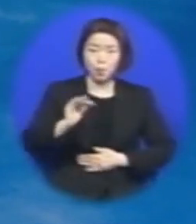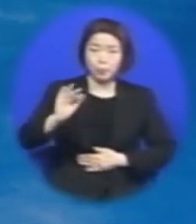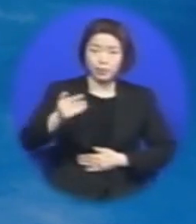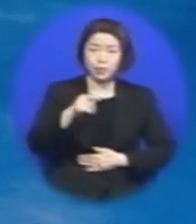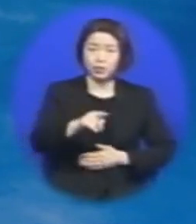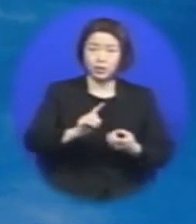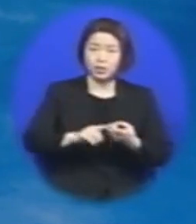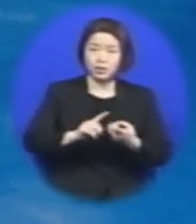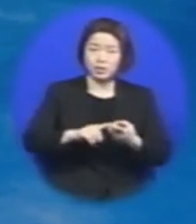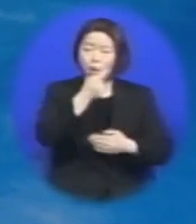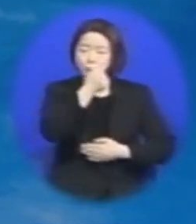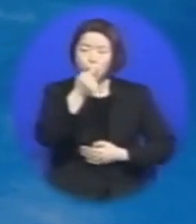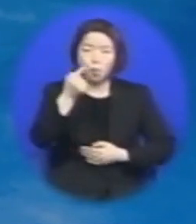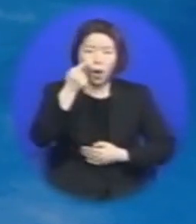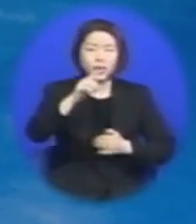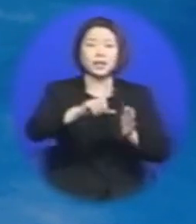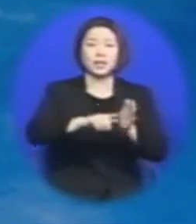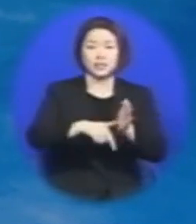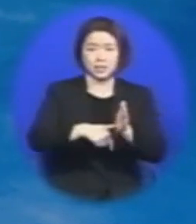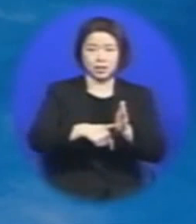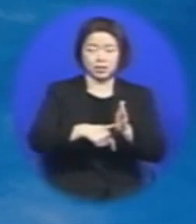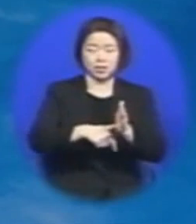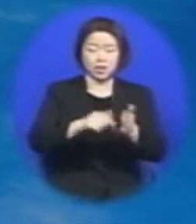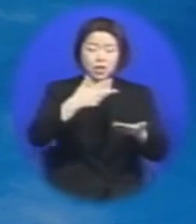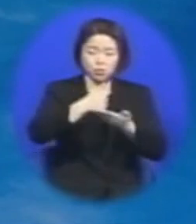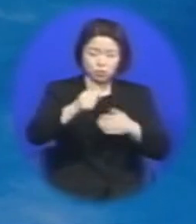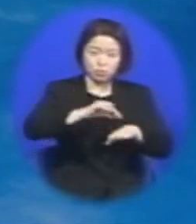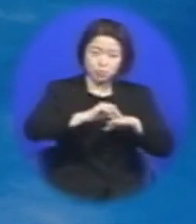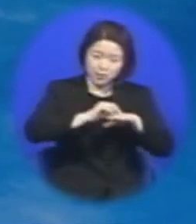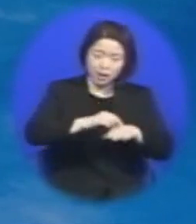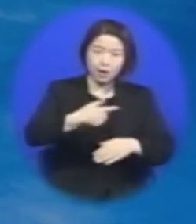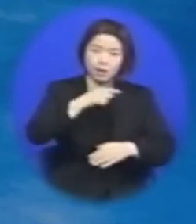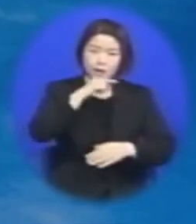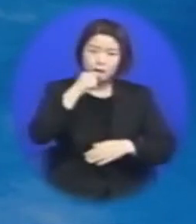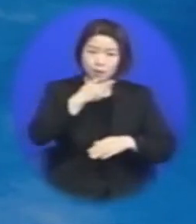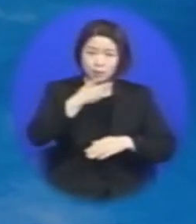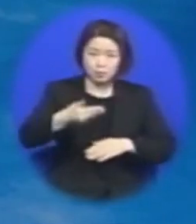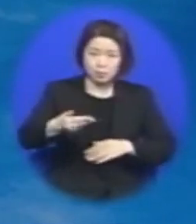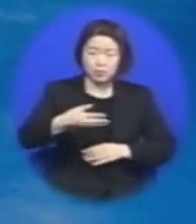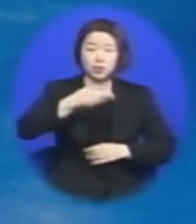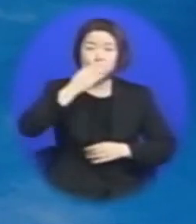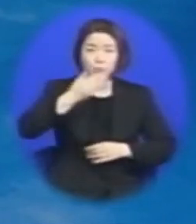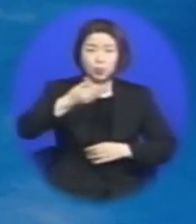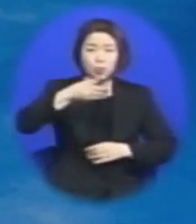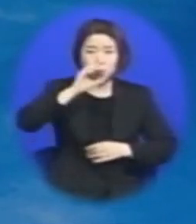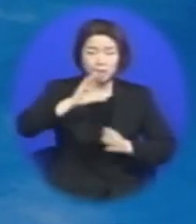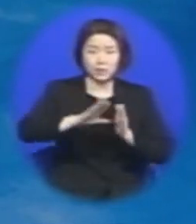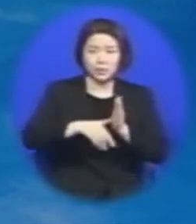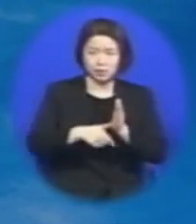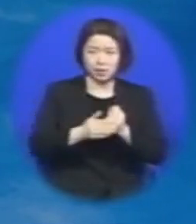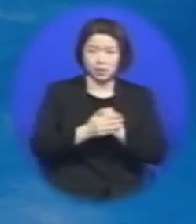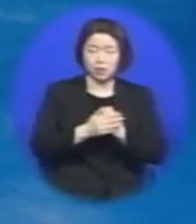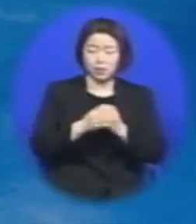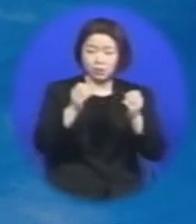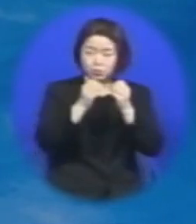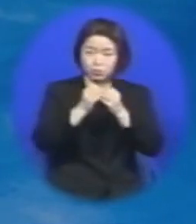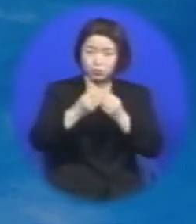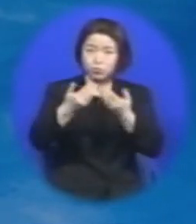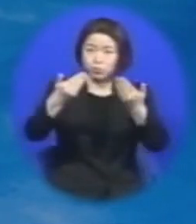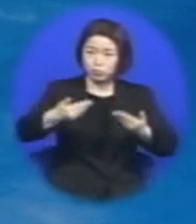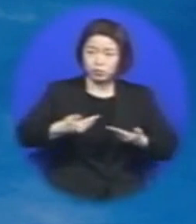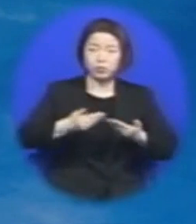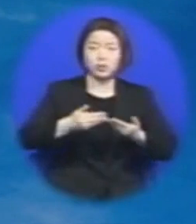시간이라는 주님의 살과 피를 먹으면서 그런 메시지를 전해 주시는데 갑자기